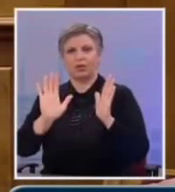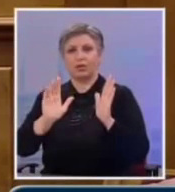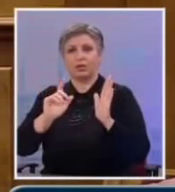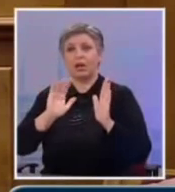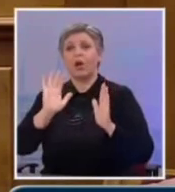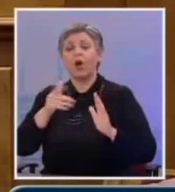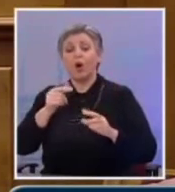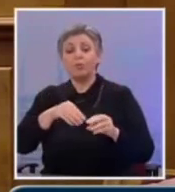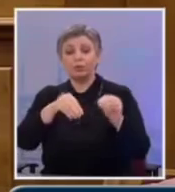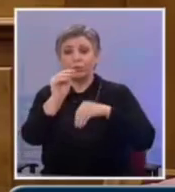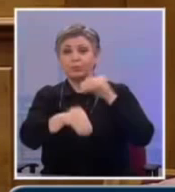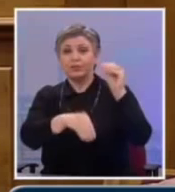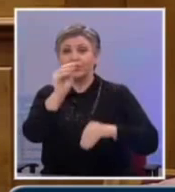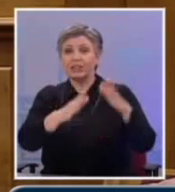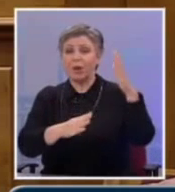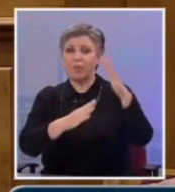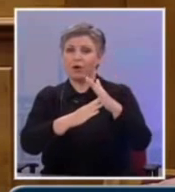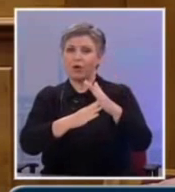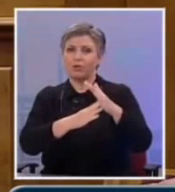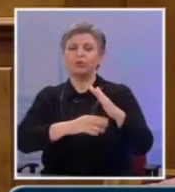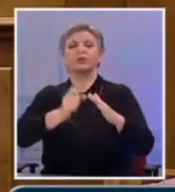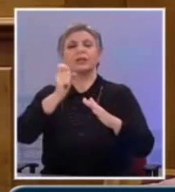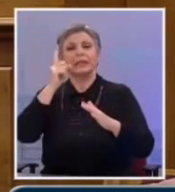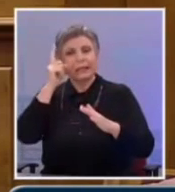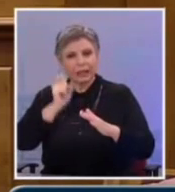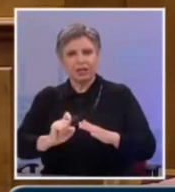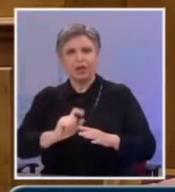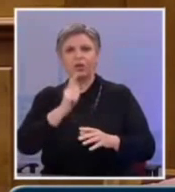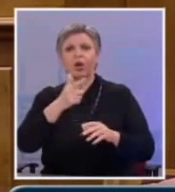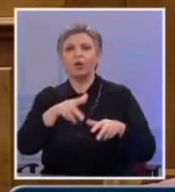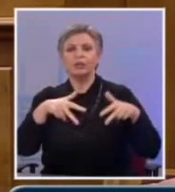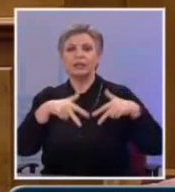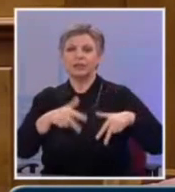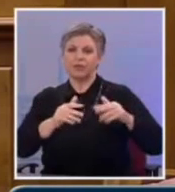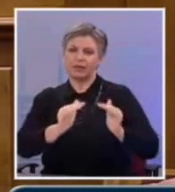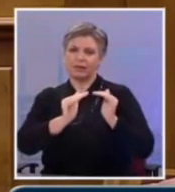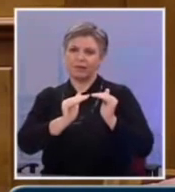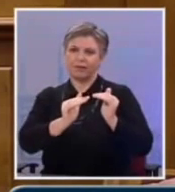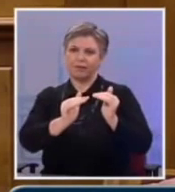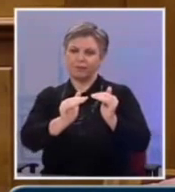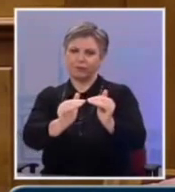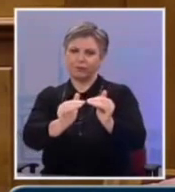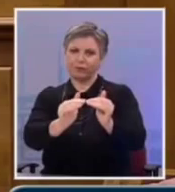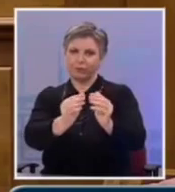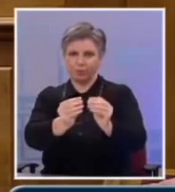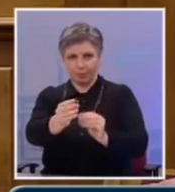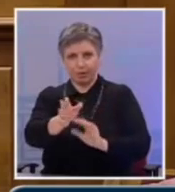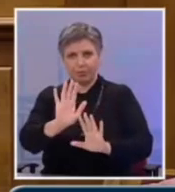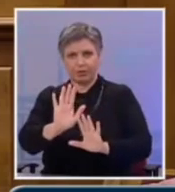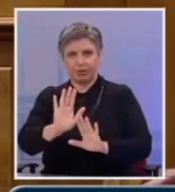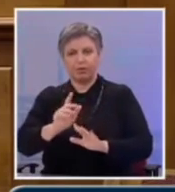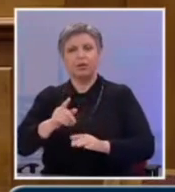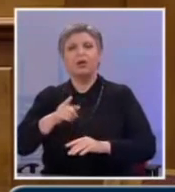ψηφίζει συνειδητά παράταση του δίου της κυβέρνησης και ταυτόχρονα υπερψηφίζει